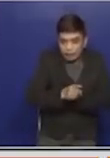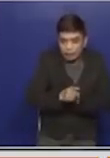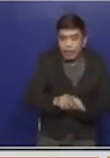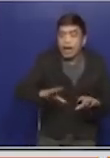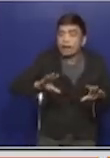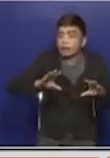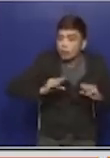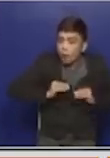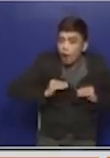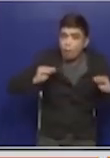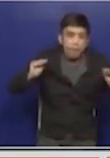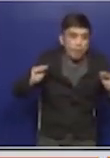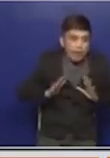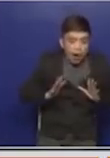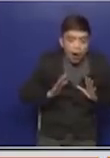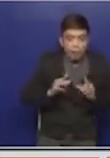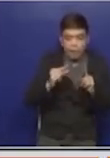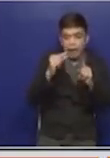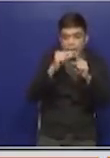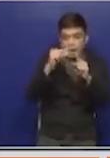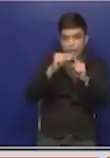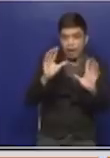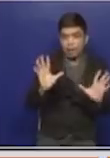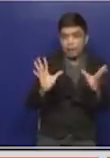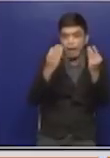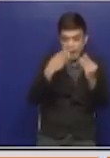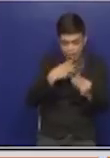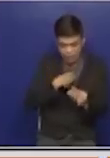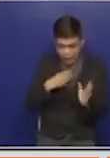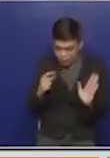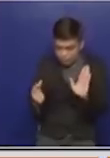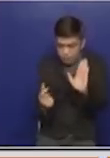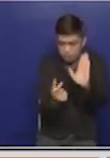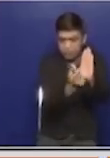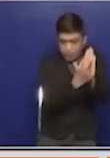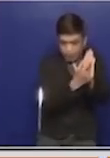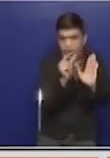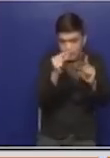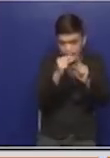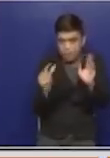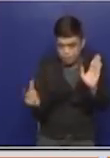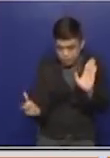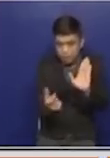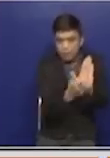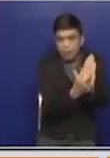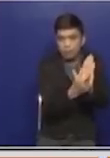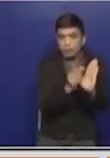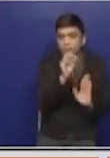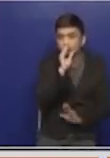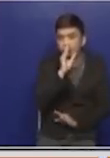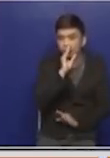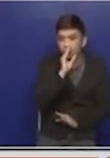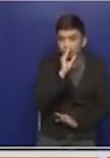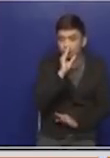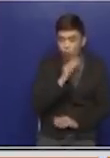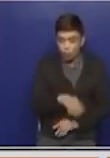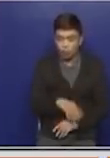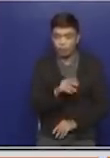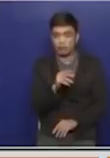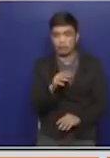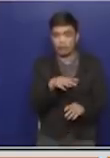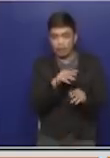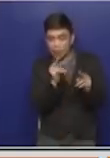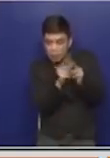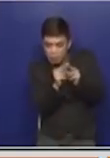หรือการไม่ยินยอมนั้นขาดหายไปและท่านอยากจะให้บัญญัติสิ่งนี้ลงไปนะคะเพราะเมื่อเหตุการณ์คุกคามทางเพศเกิด